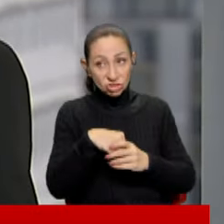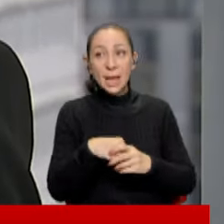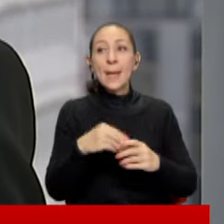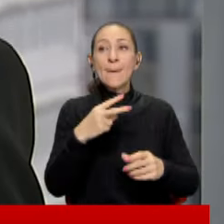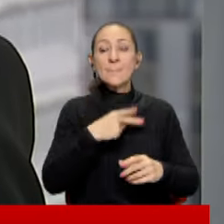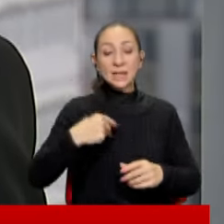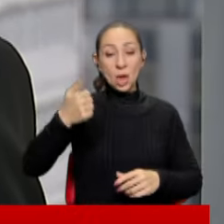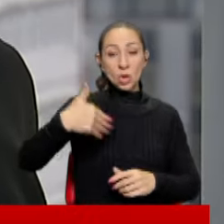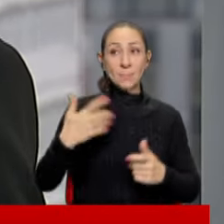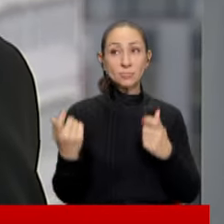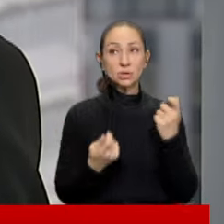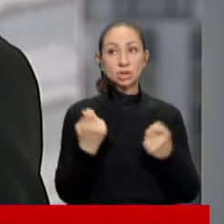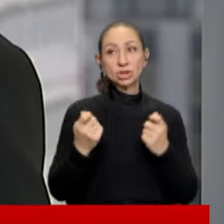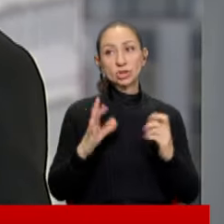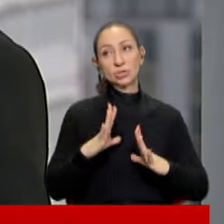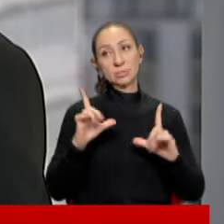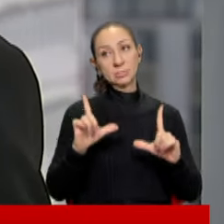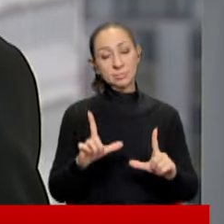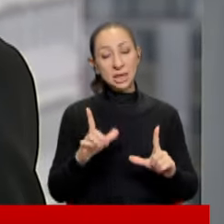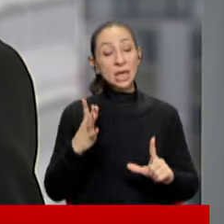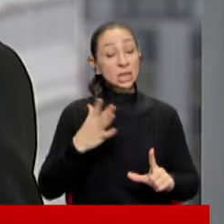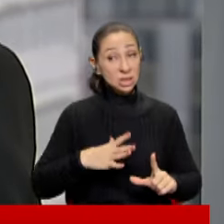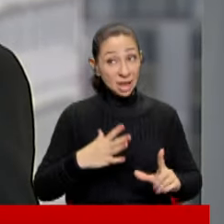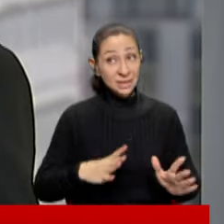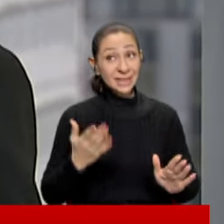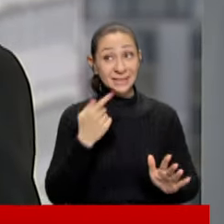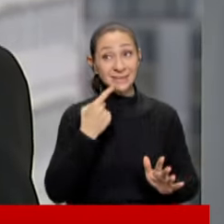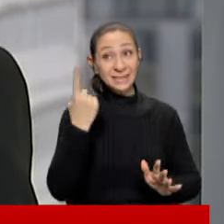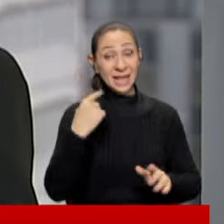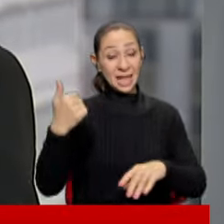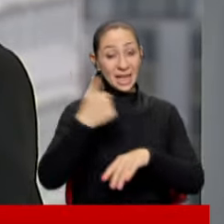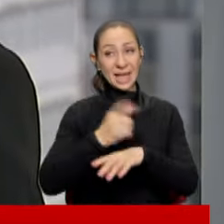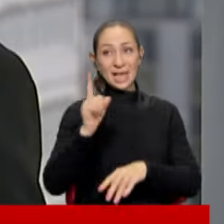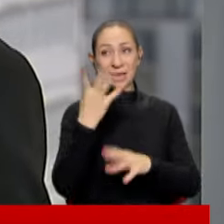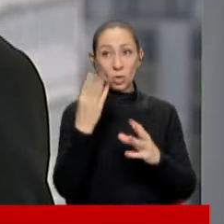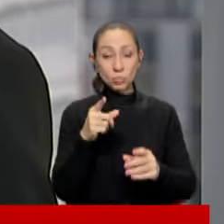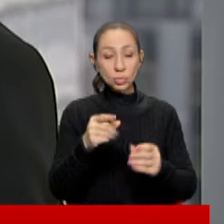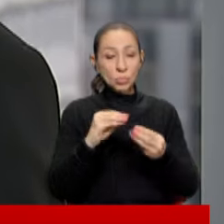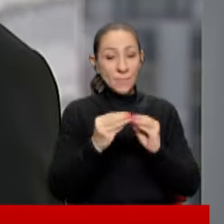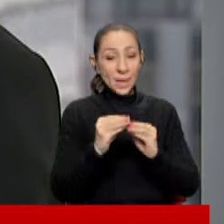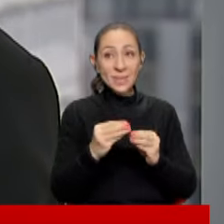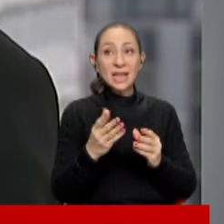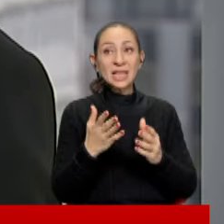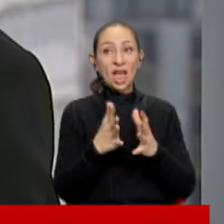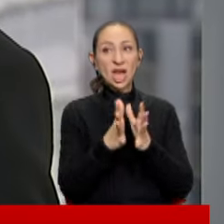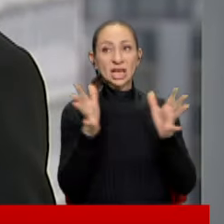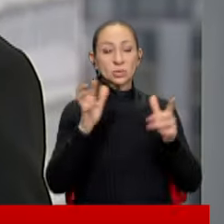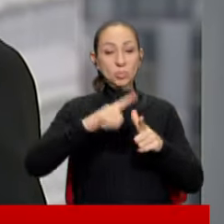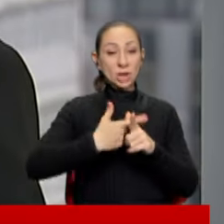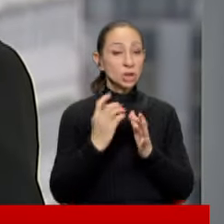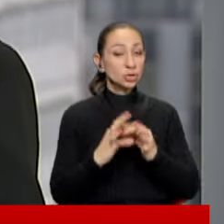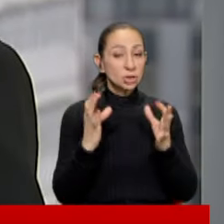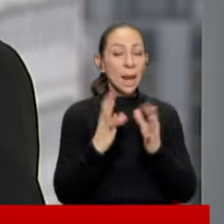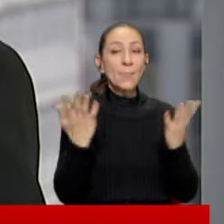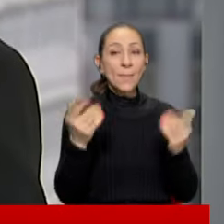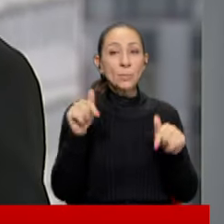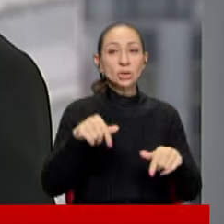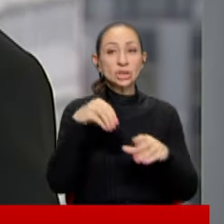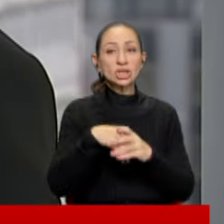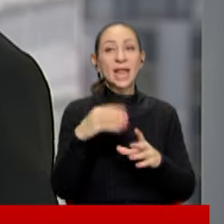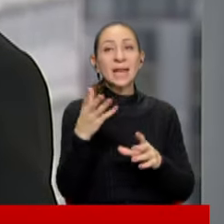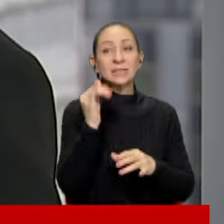yerel yönetimlere de iş düşüyor. Tabii ki isterdik ki geçtiğimiz yıl iktidar olalım, bu sorunları daha geniş projelerle çözelim. Ama bugün için